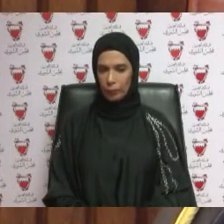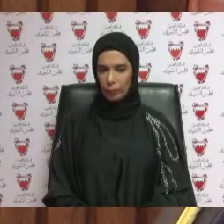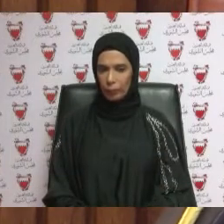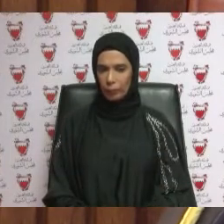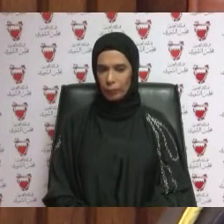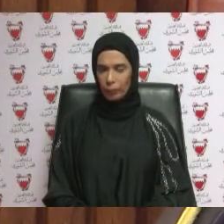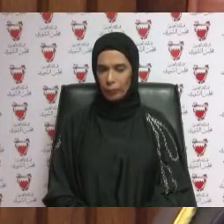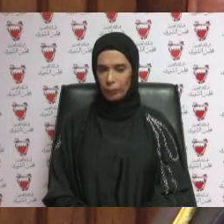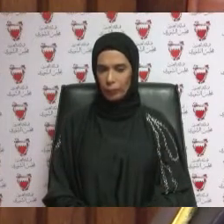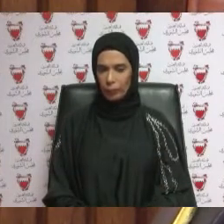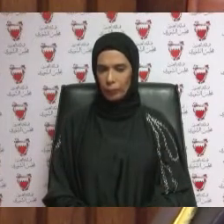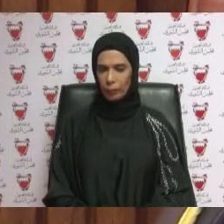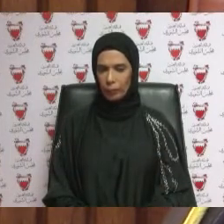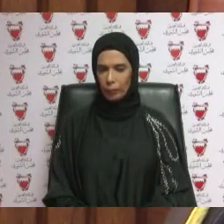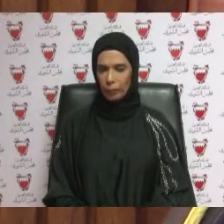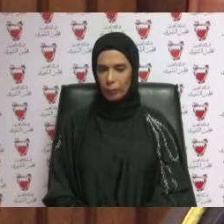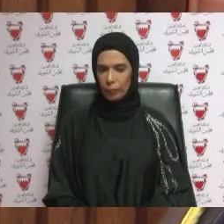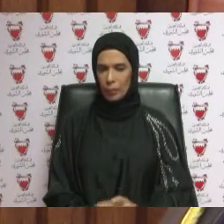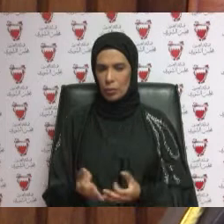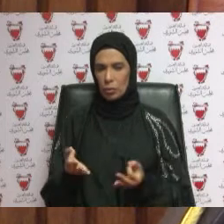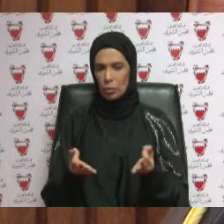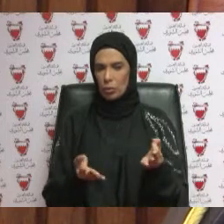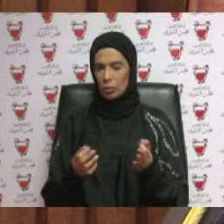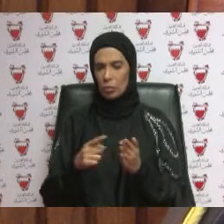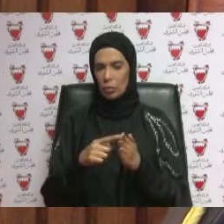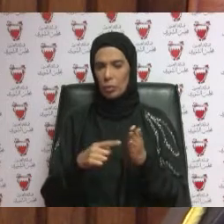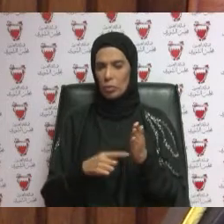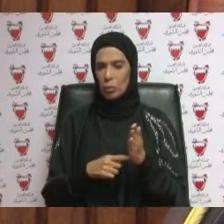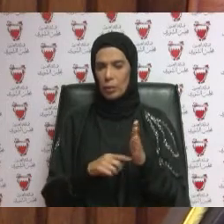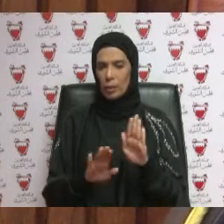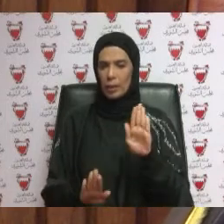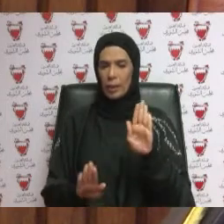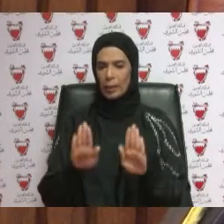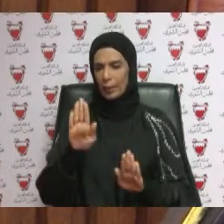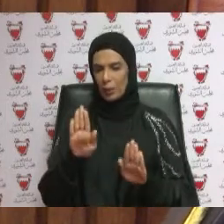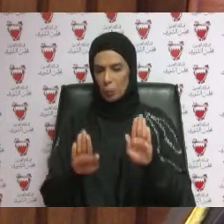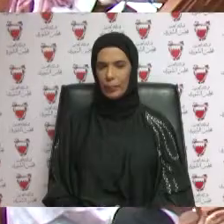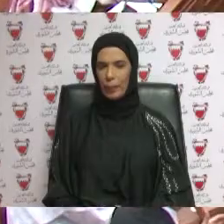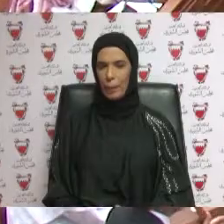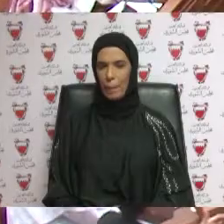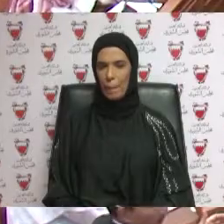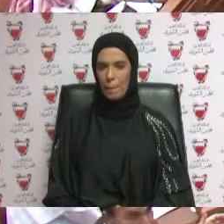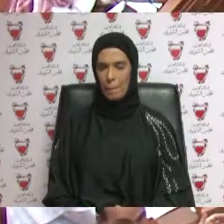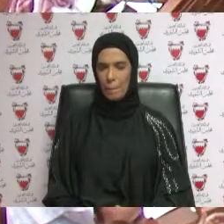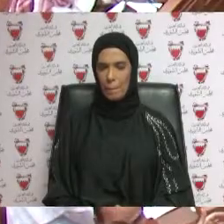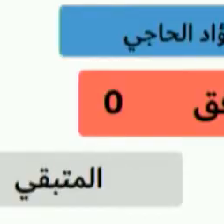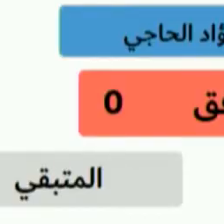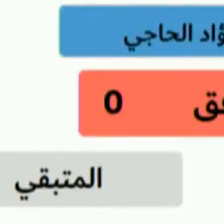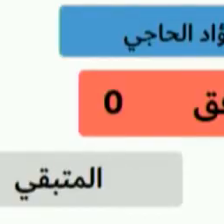الحين يقول لي الأخ المستشار القانوني يجب أن يكون هناك تصويت على هذه الموافقة.